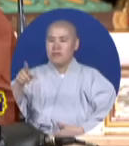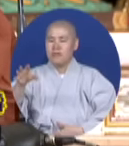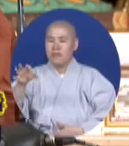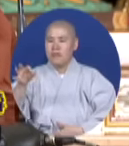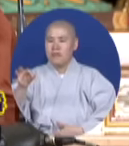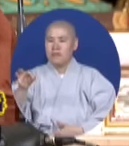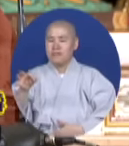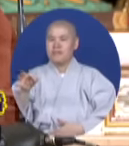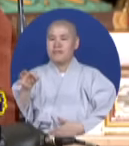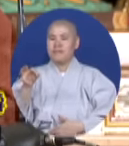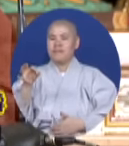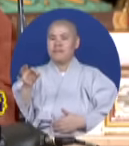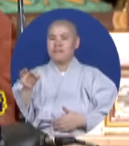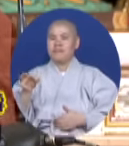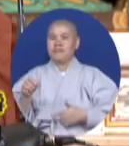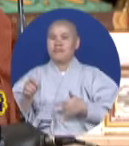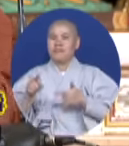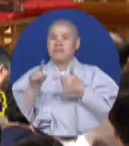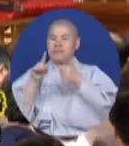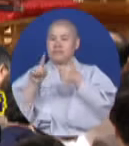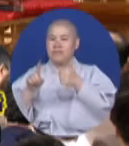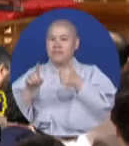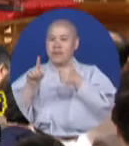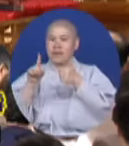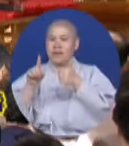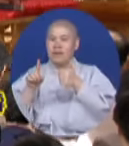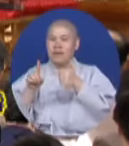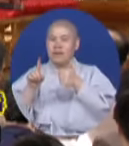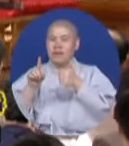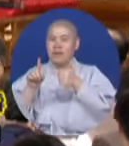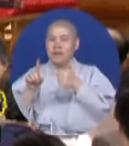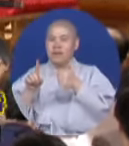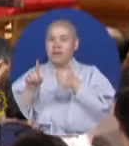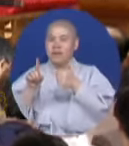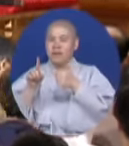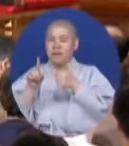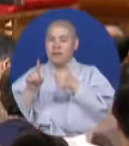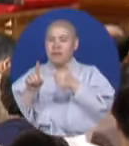이로 다 나 하 하